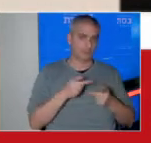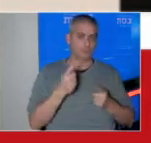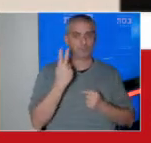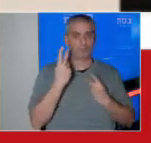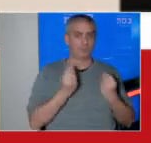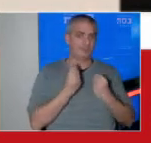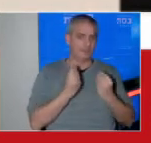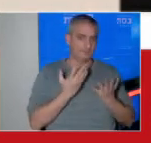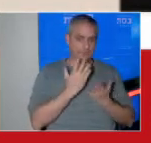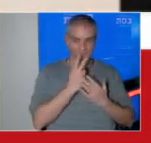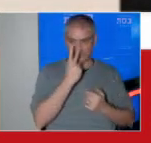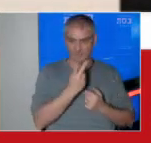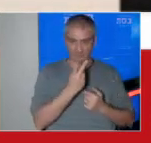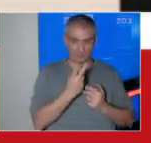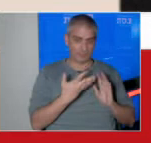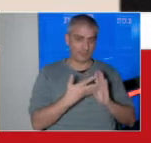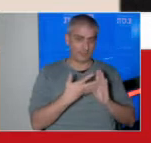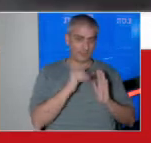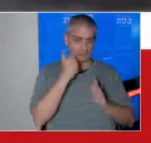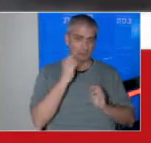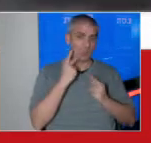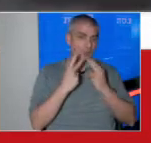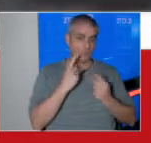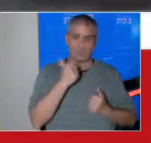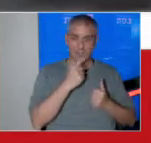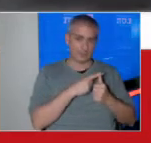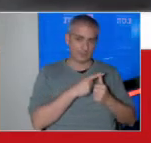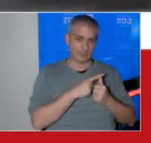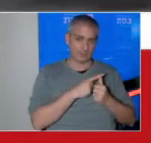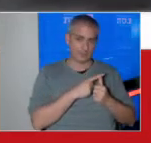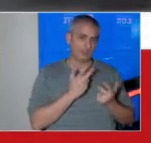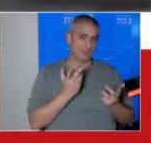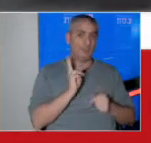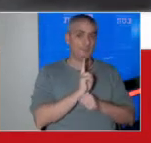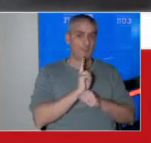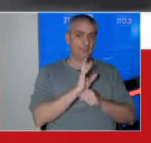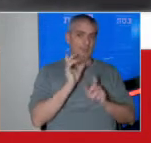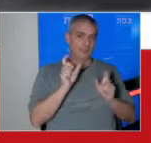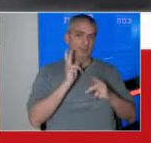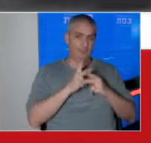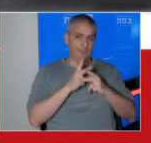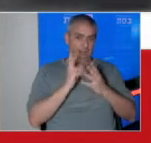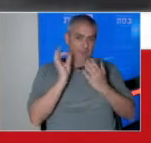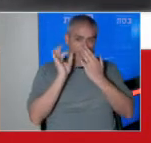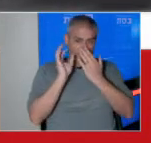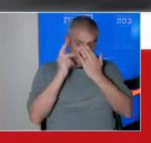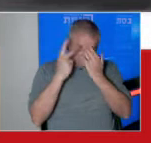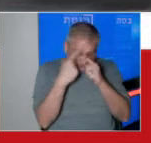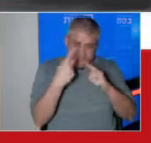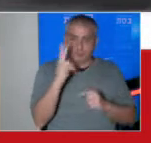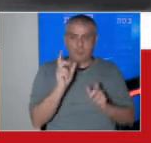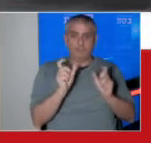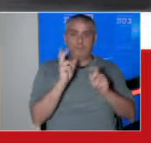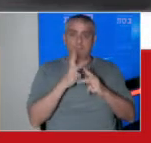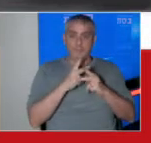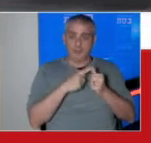שני דברים ראינו מהניתוח הראשוני של התוצאות. אחד זה שזה מגן באופן כללי מפני מחלה, משהו בשיעור של פי שניים,